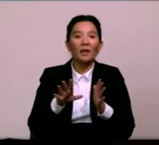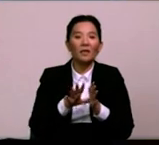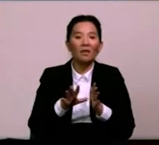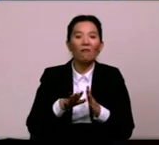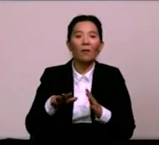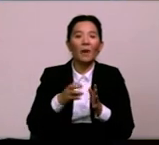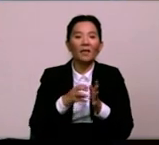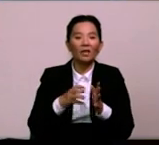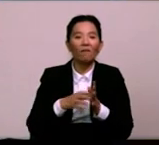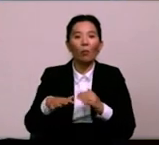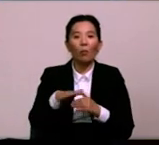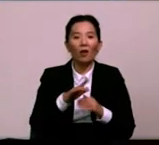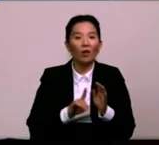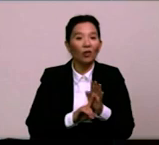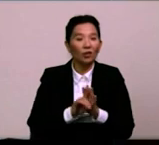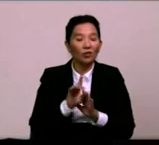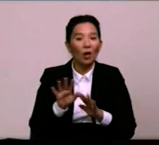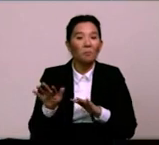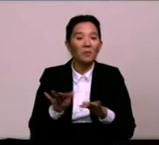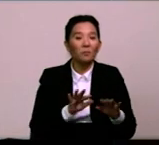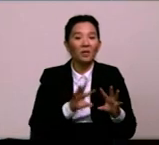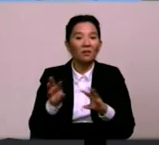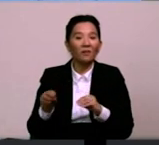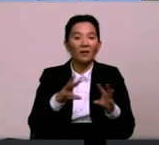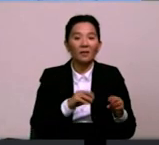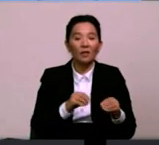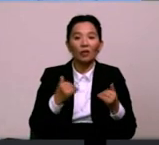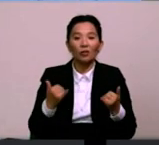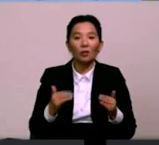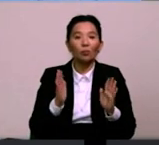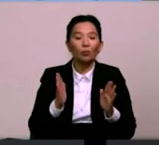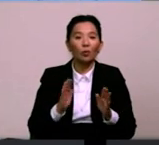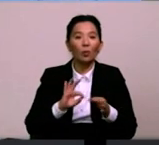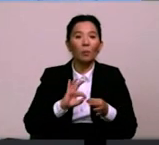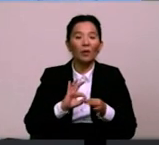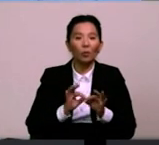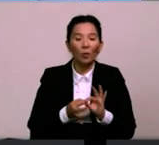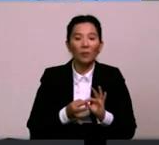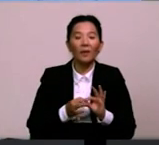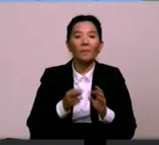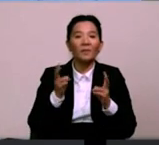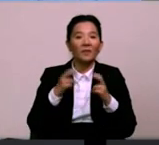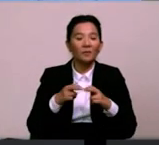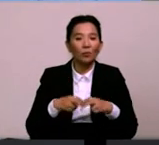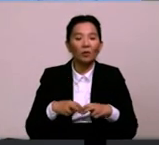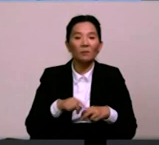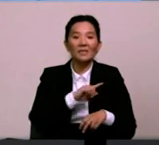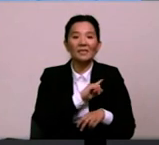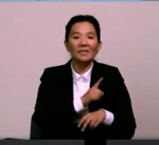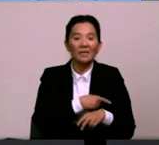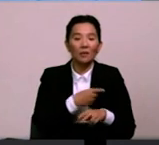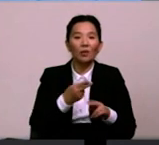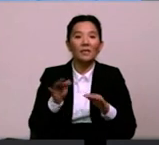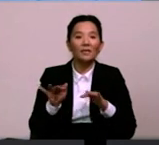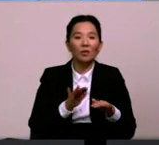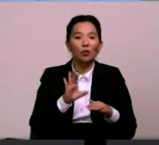начал передвигаться. Давайте более подробно с вами рассмотрим силу, действующую на проводник с током